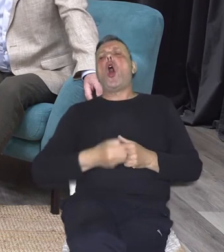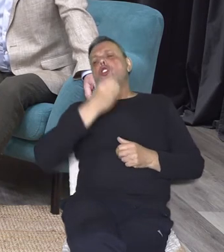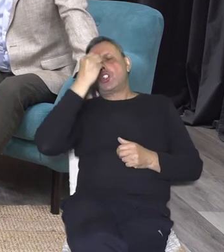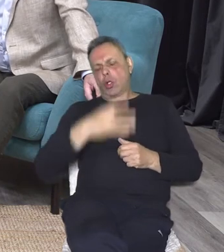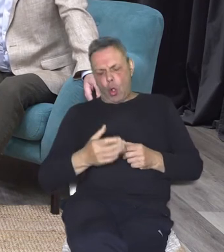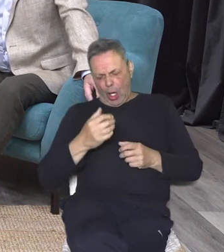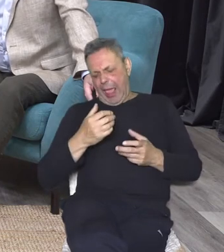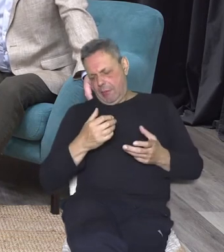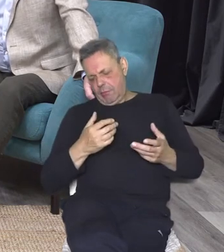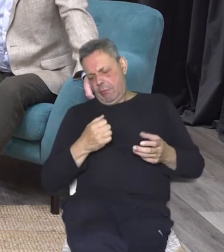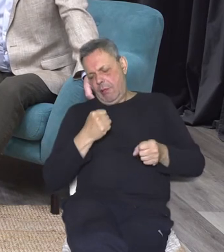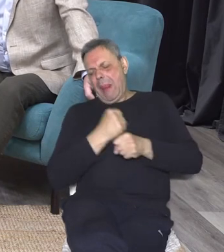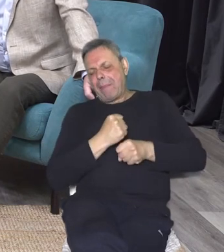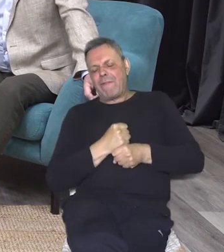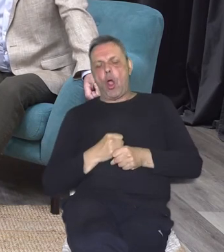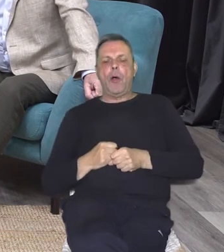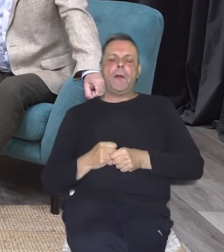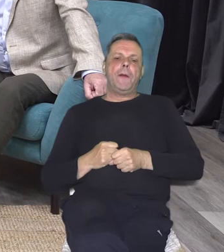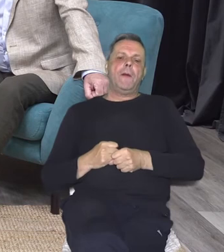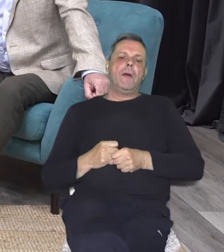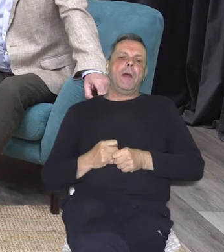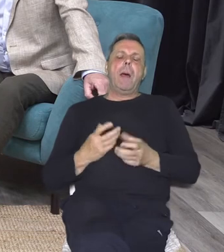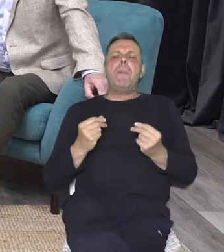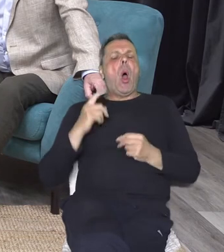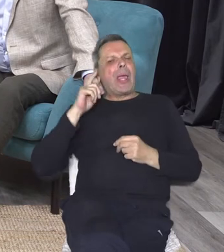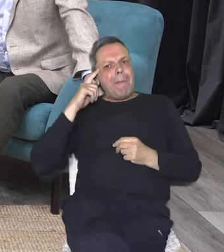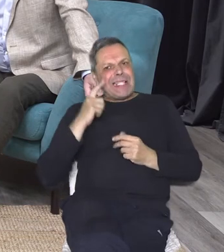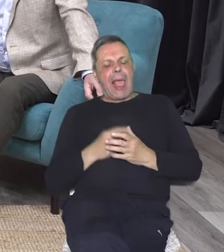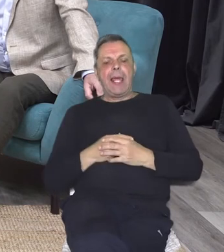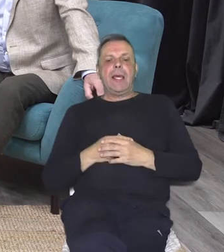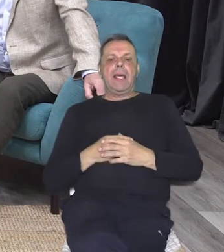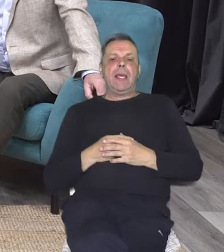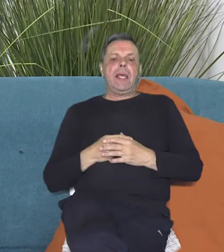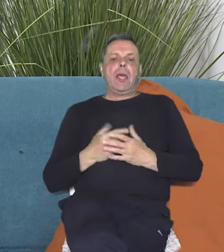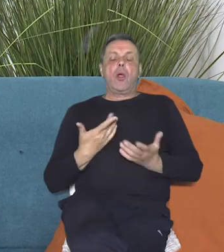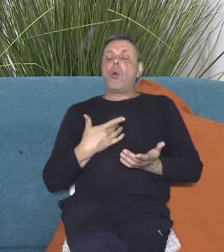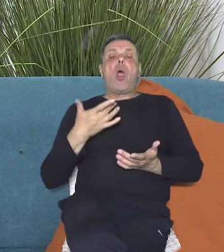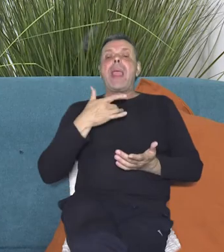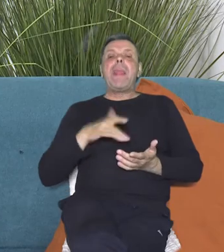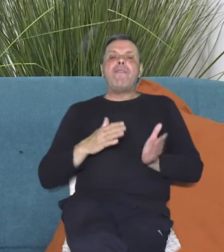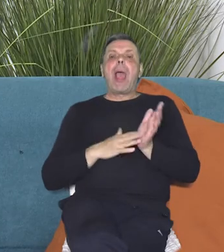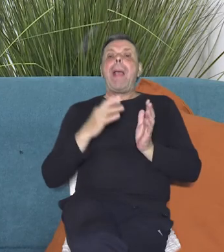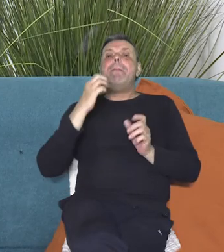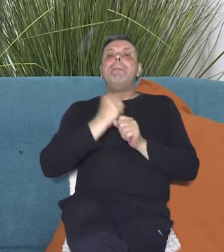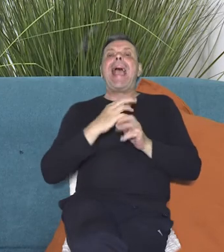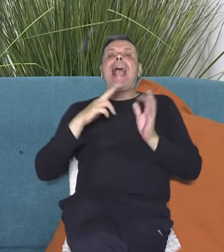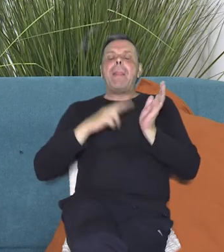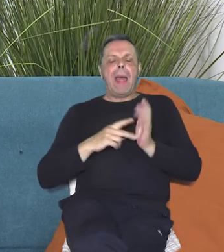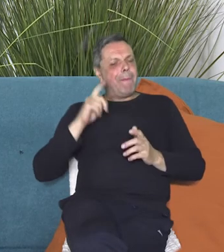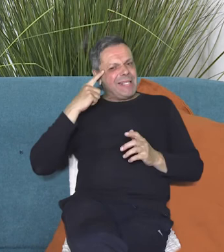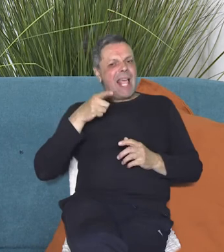još dodatno pokopao. Tako da, mislim da mnogi misle da mnogi koji ne vole